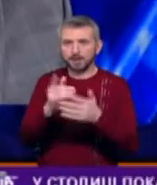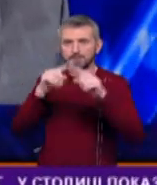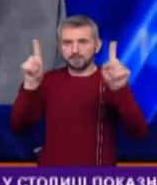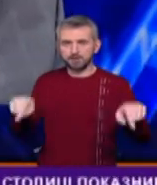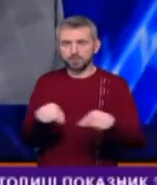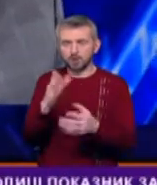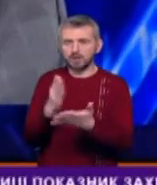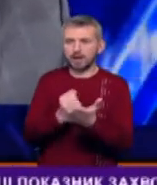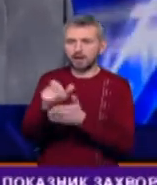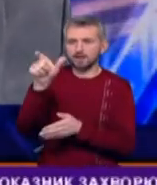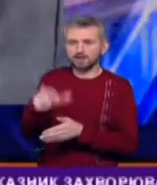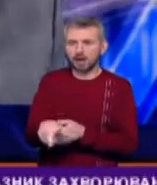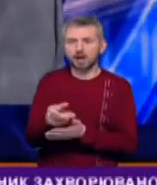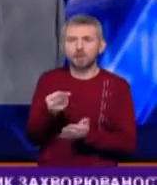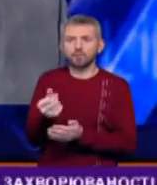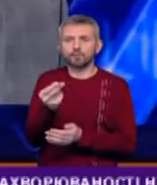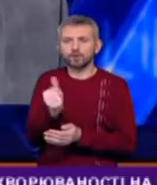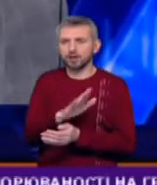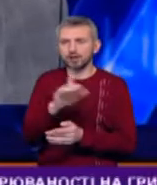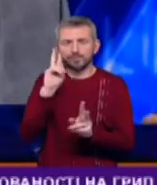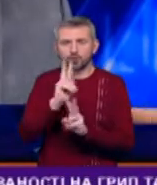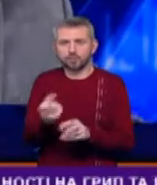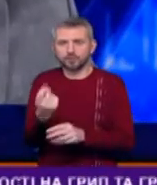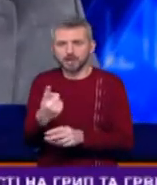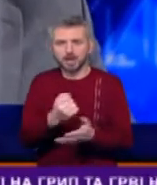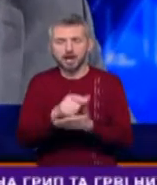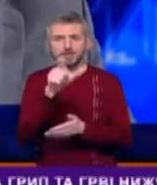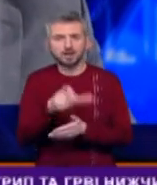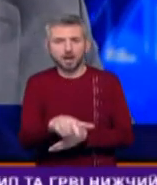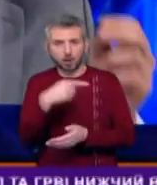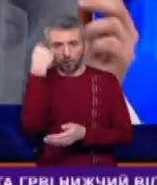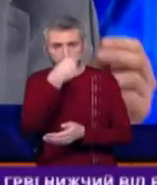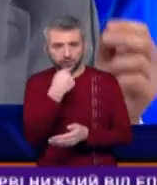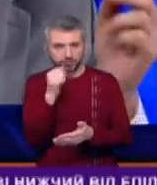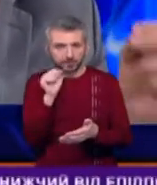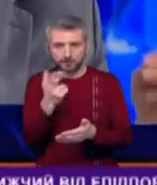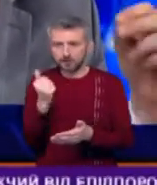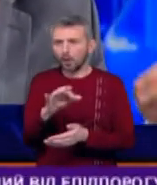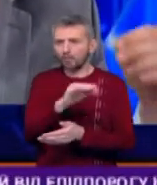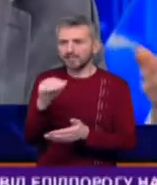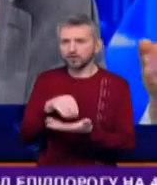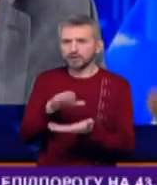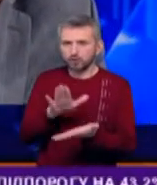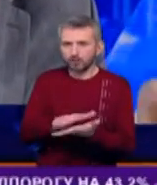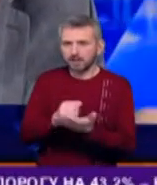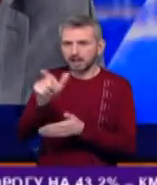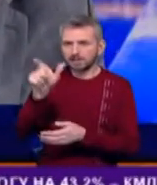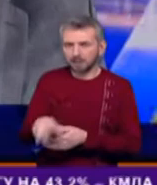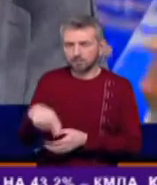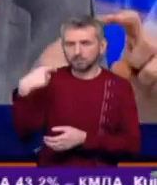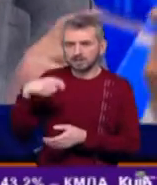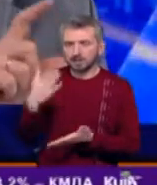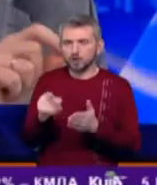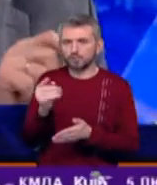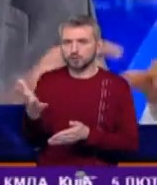є кандидат, а профінансовано це невідомо звідки. Кандидат, маєте на увазі обличчя кандидата? Офіційно зареєстрований кандидат в президенти, якщо